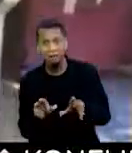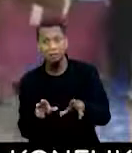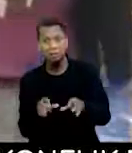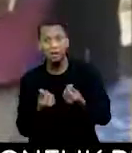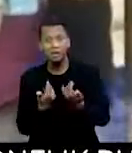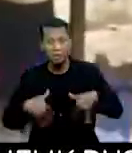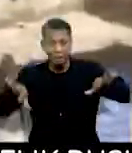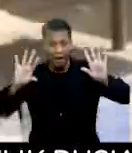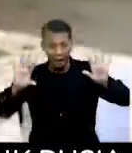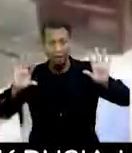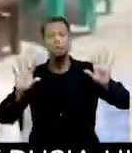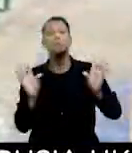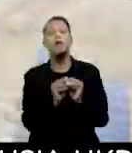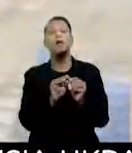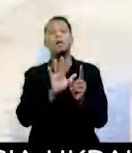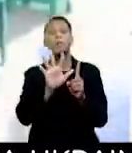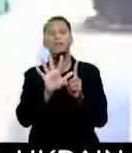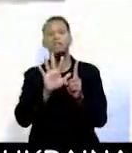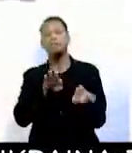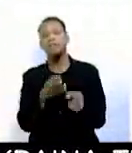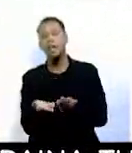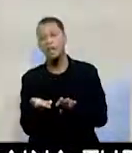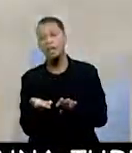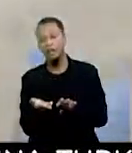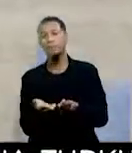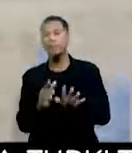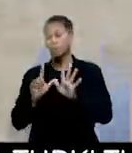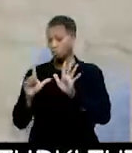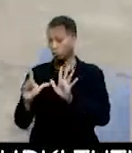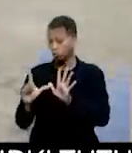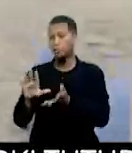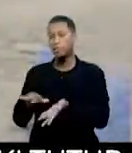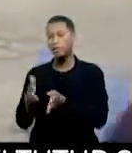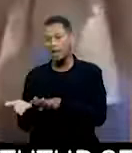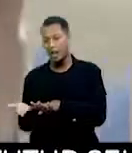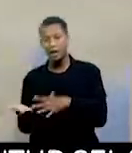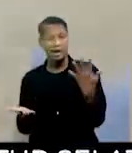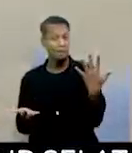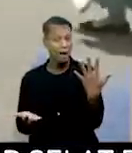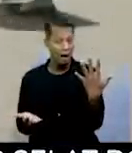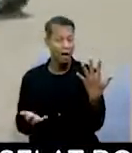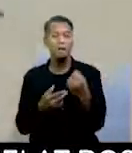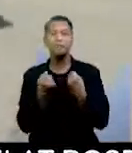menjadi 12 orang. 7 korban meninggal di Pasaman dan 5 lainnya di Kabupaten Pasaman Barat.